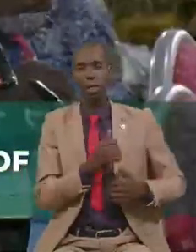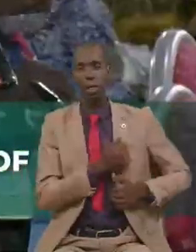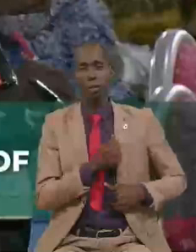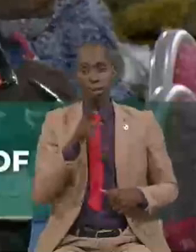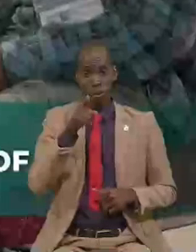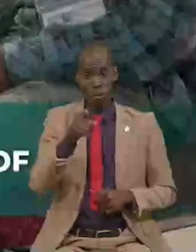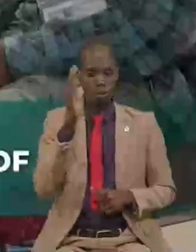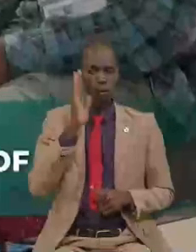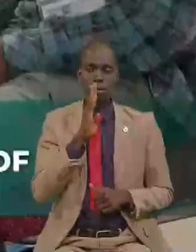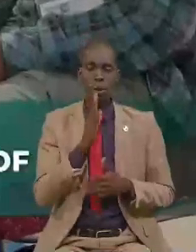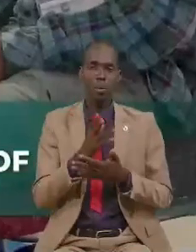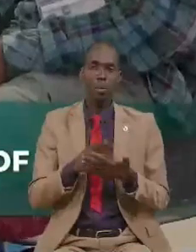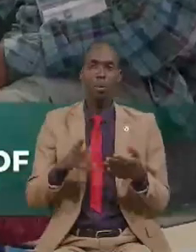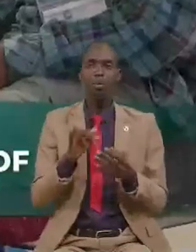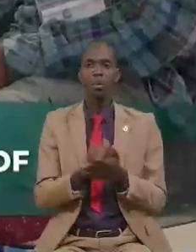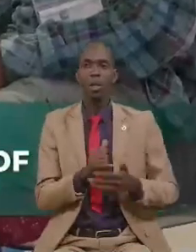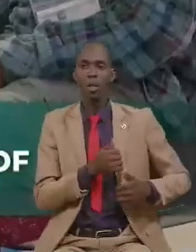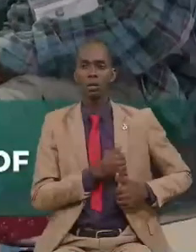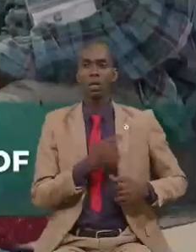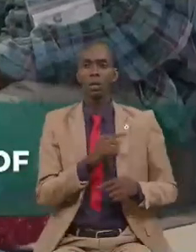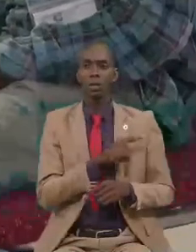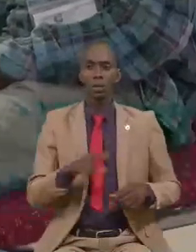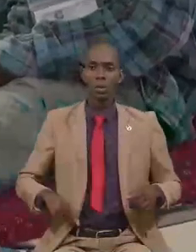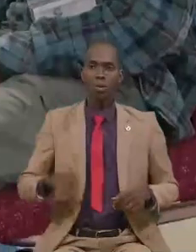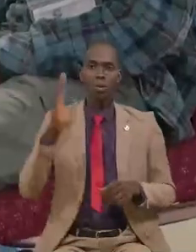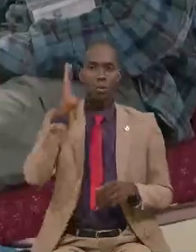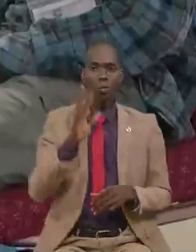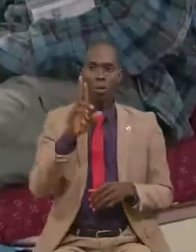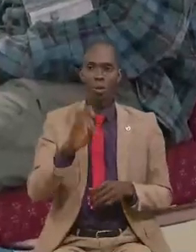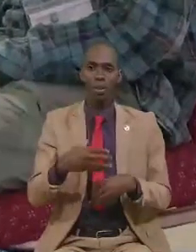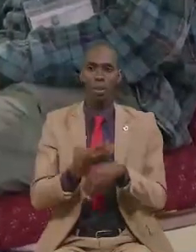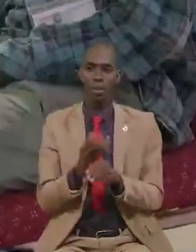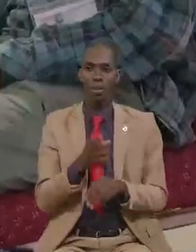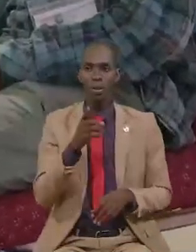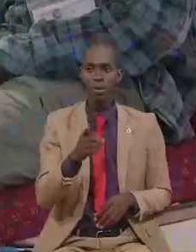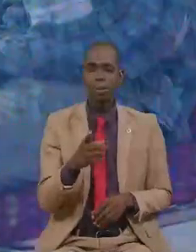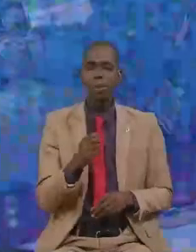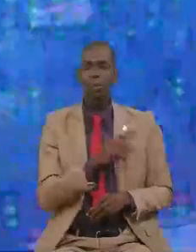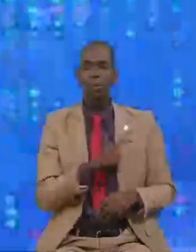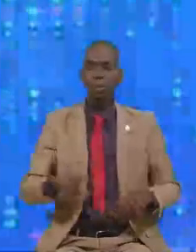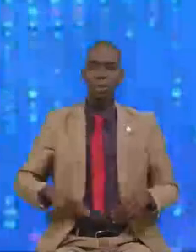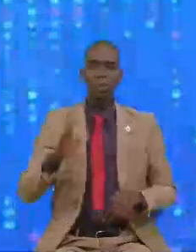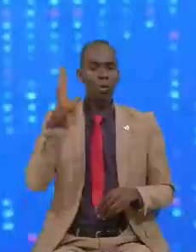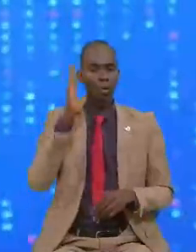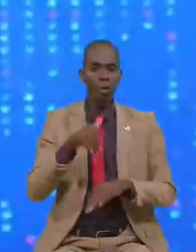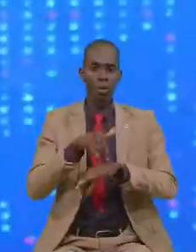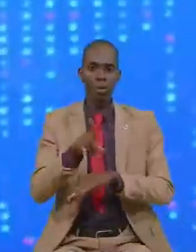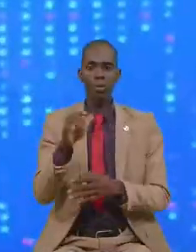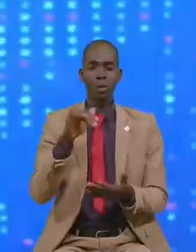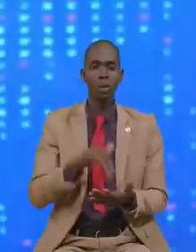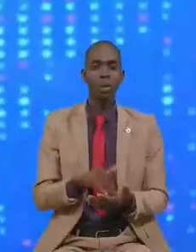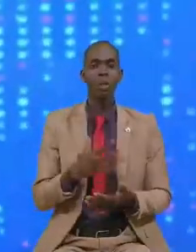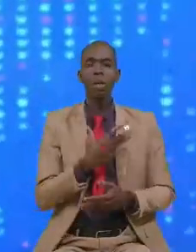armée. Le Seigneur va te recréer, va te recommissionner. Il va te revêtir